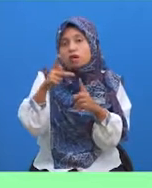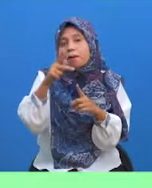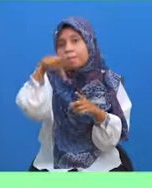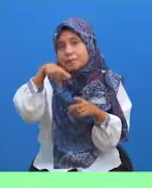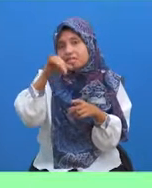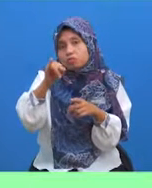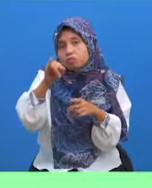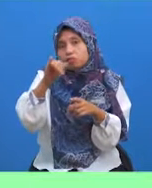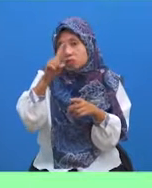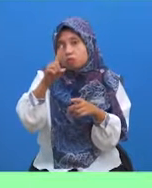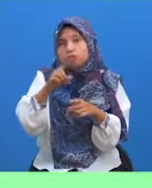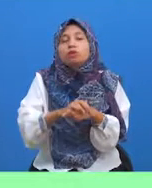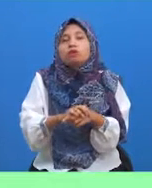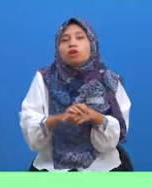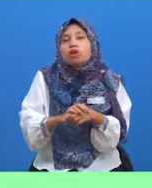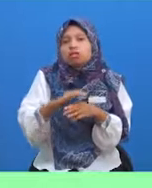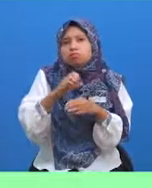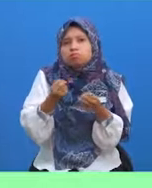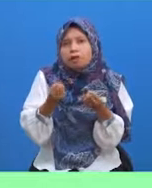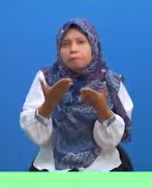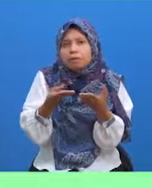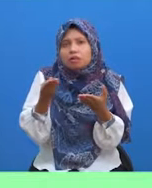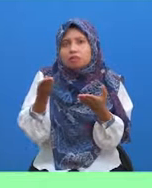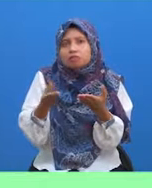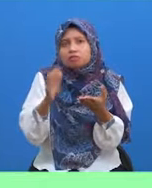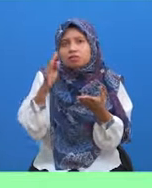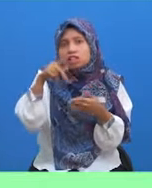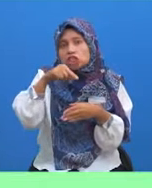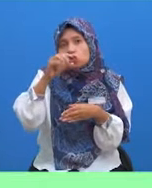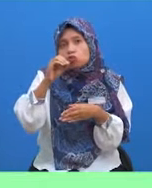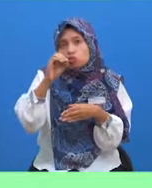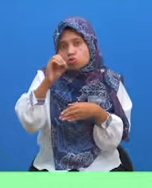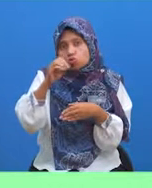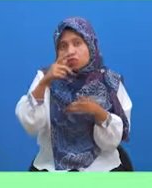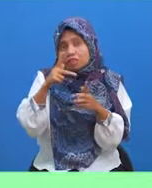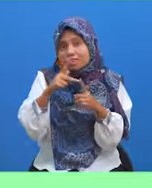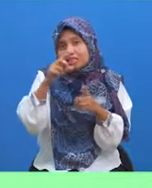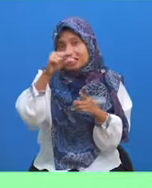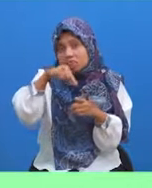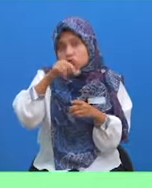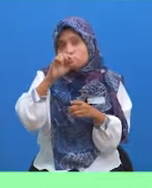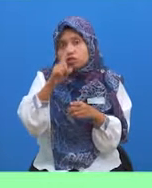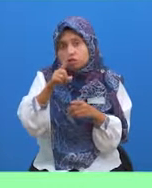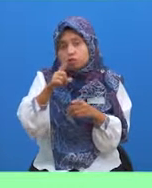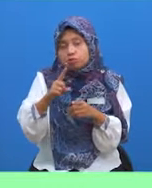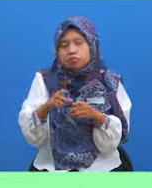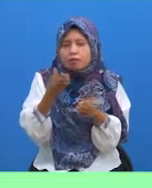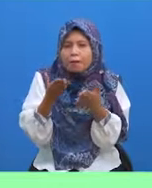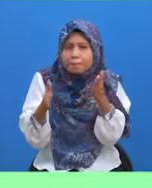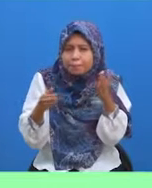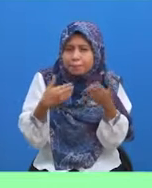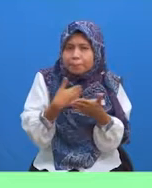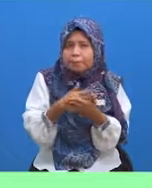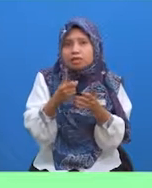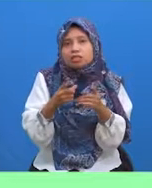menit color qwerty diminta pula akan menurun dari Cuko sonke Q1 sehingga mencapai keseimbangan